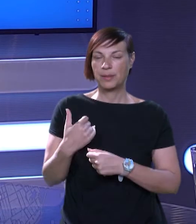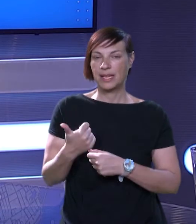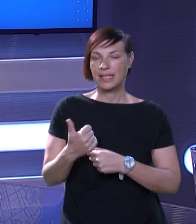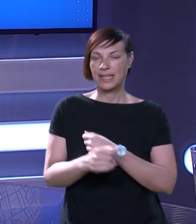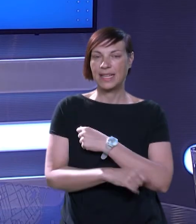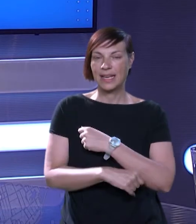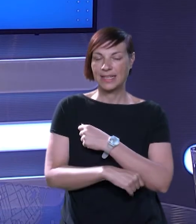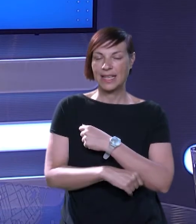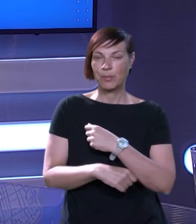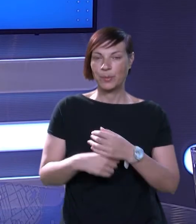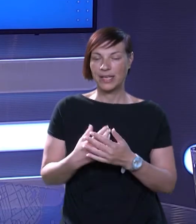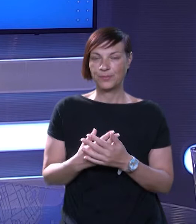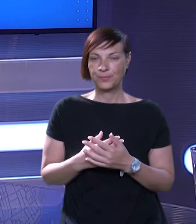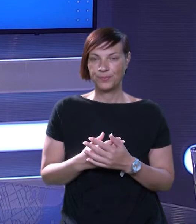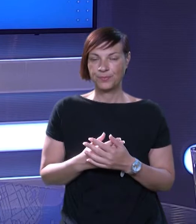jedna akademija,